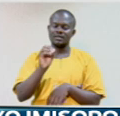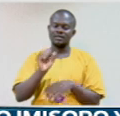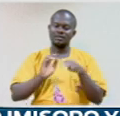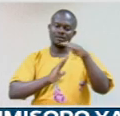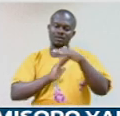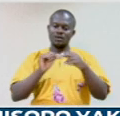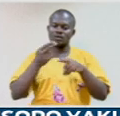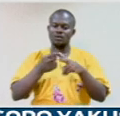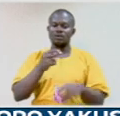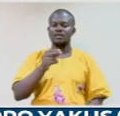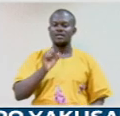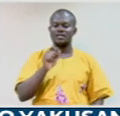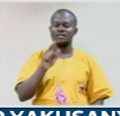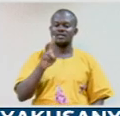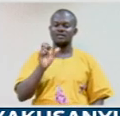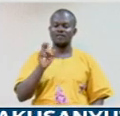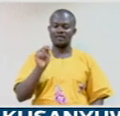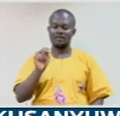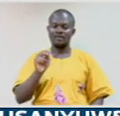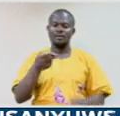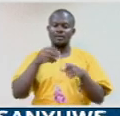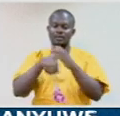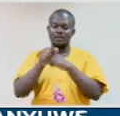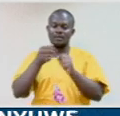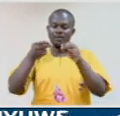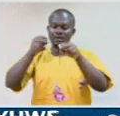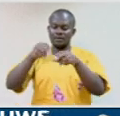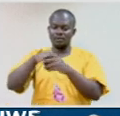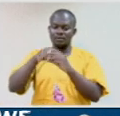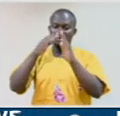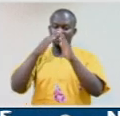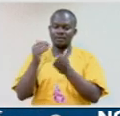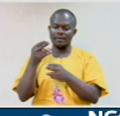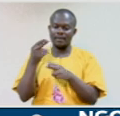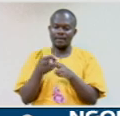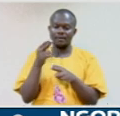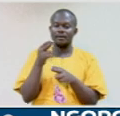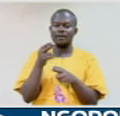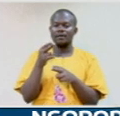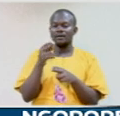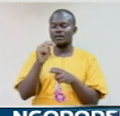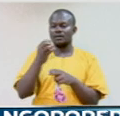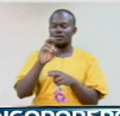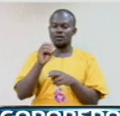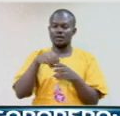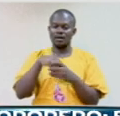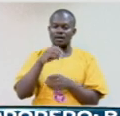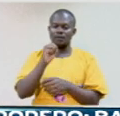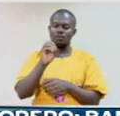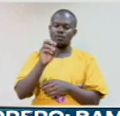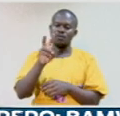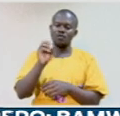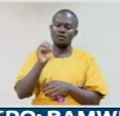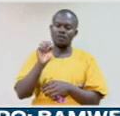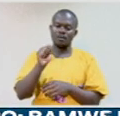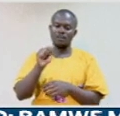bamusimbuza uwitwa Sylvain Nsabimana bibera mu muhango wabereye mu nzu bitaga ingoro ya Muvuma mu nzu mbera byombi mu mujyi wa Butare